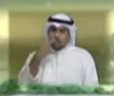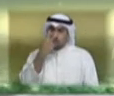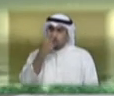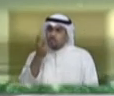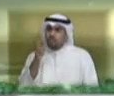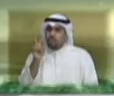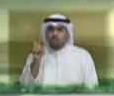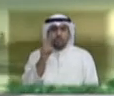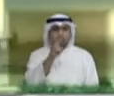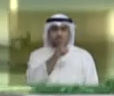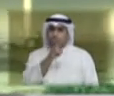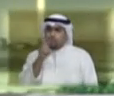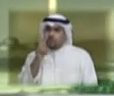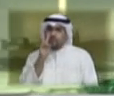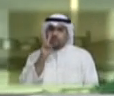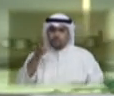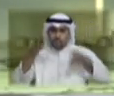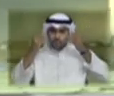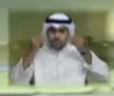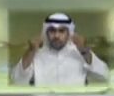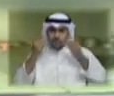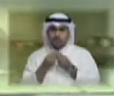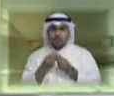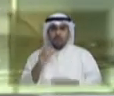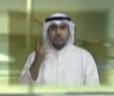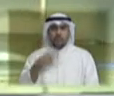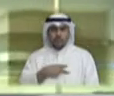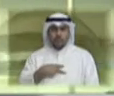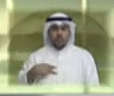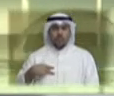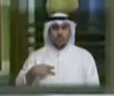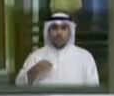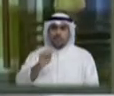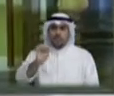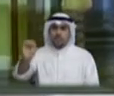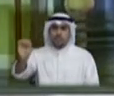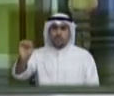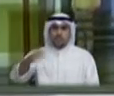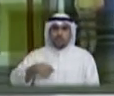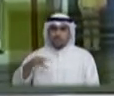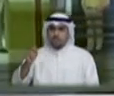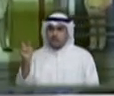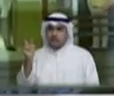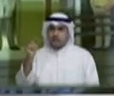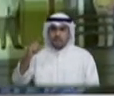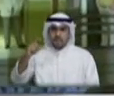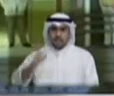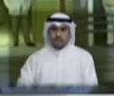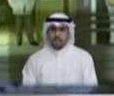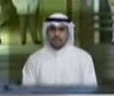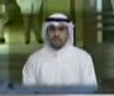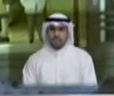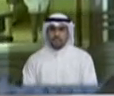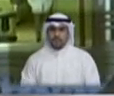على جناح الكويت، إنها وزيرة الشؤون الاجتماعية والعمل السيدة هند صبيح براك الصبيح،